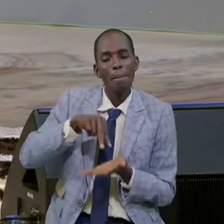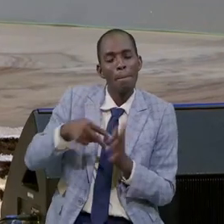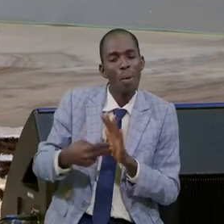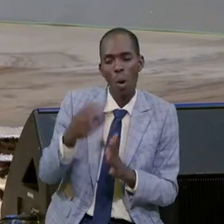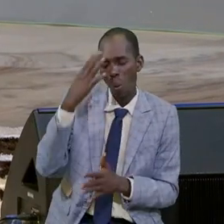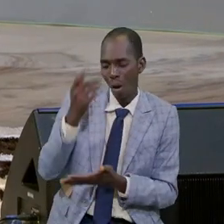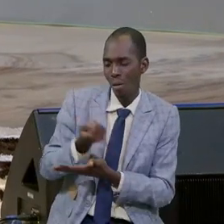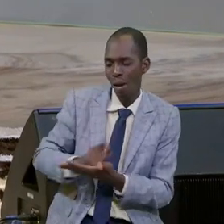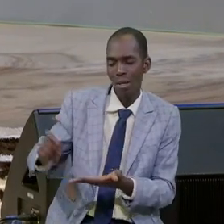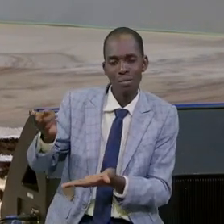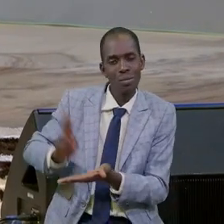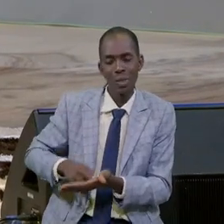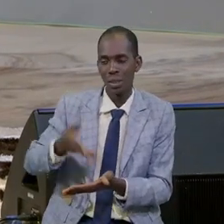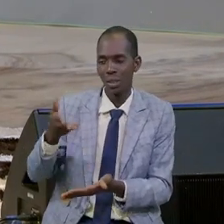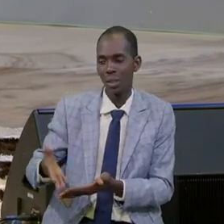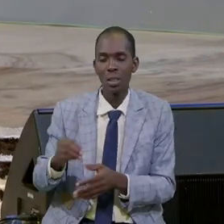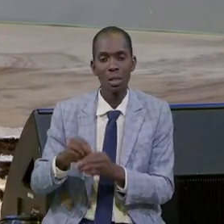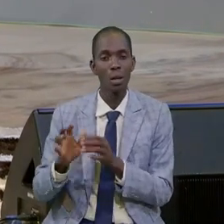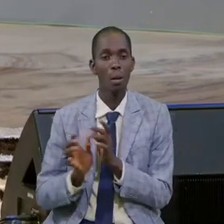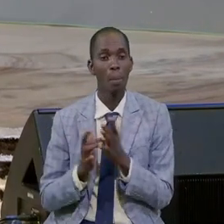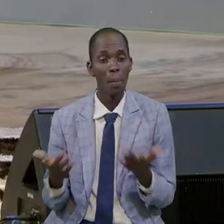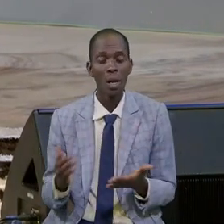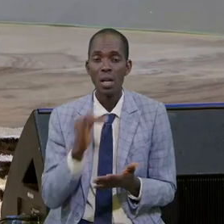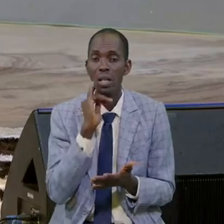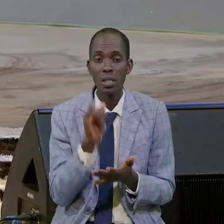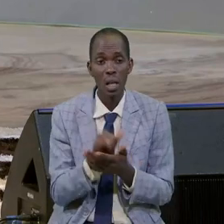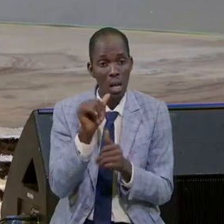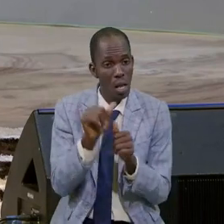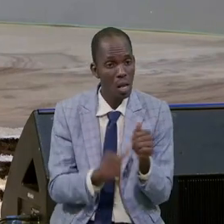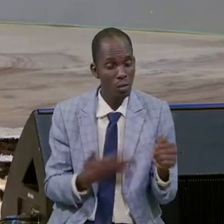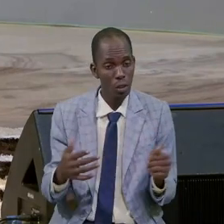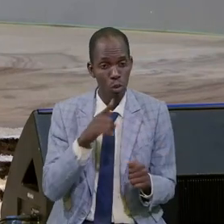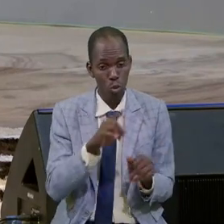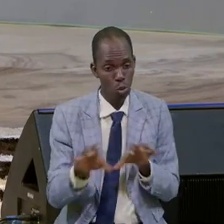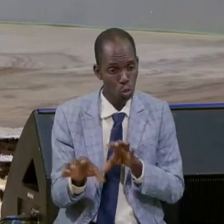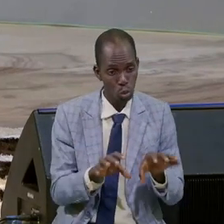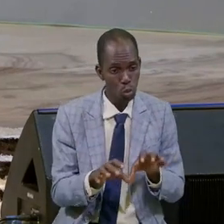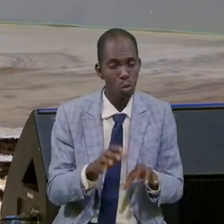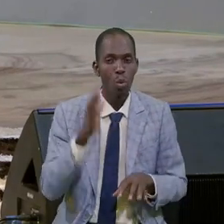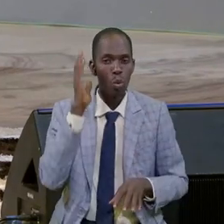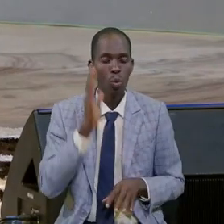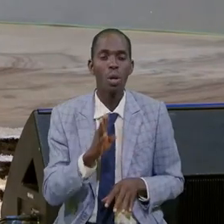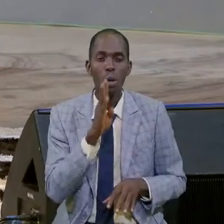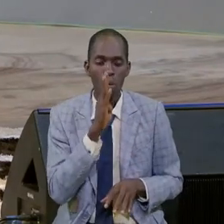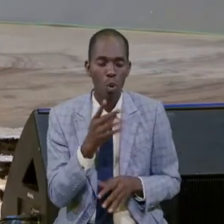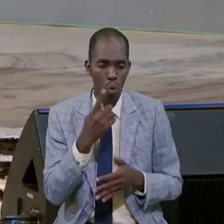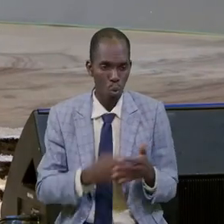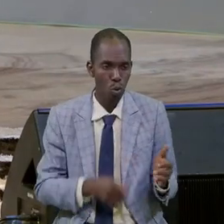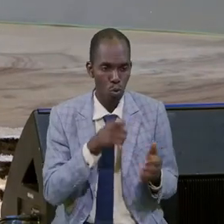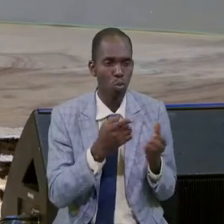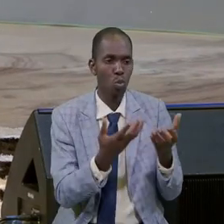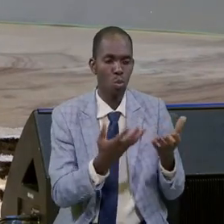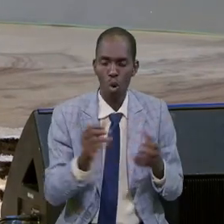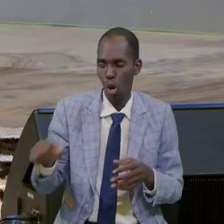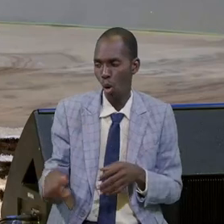de la rédaction de l'Écriture, voici l'objectif de la révélation, tout ce que vous faites, que cela soit ce que